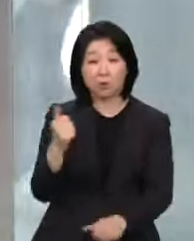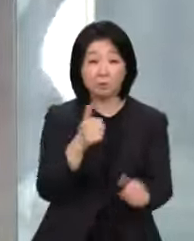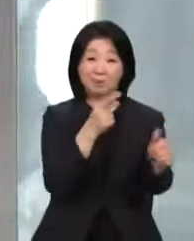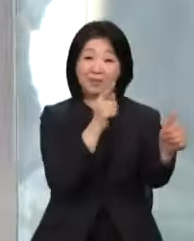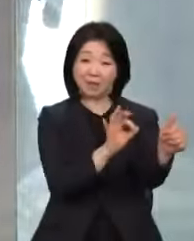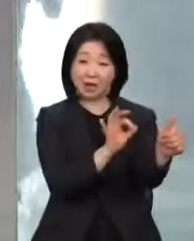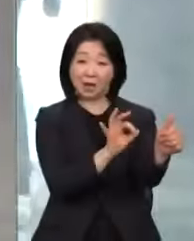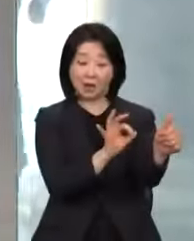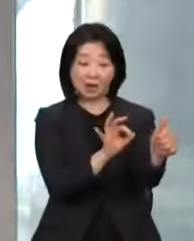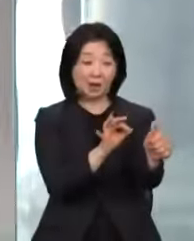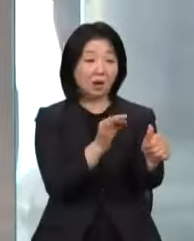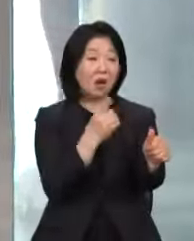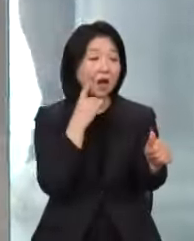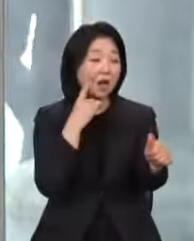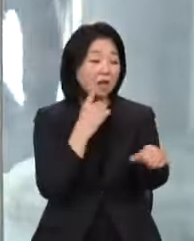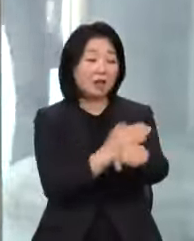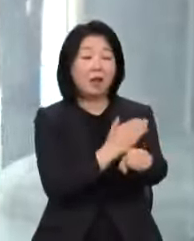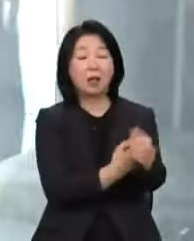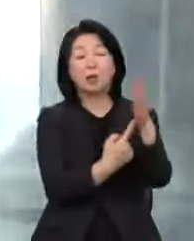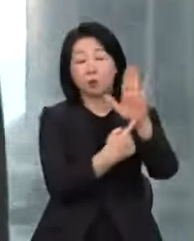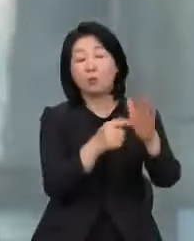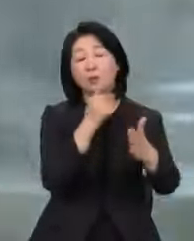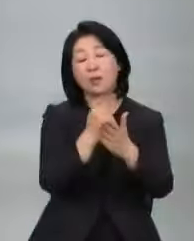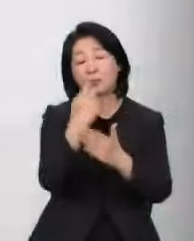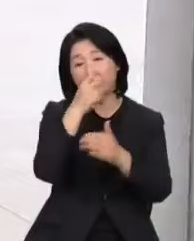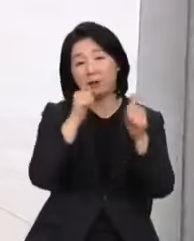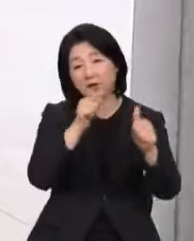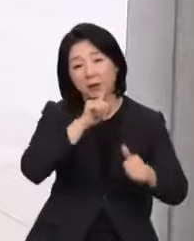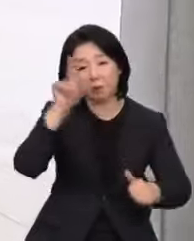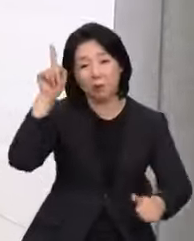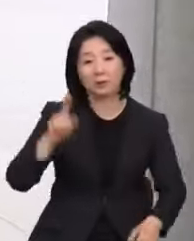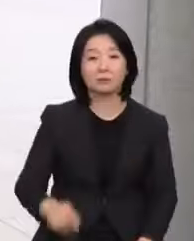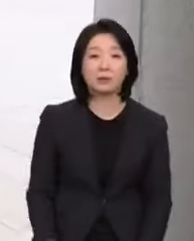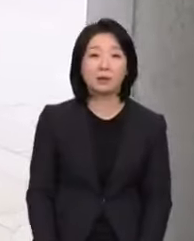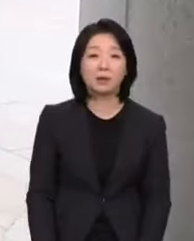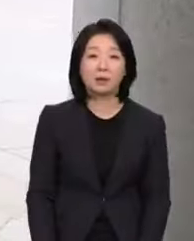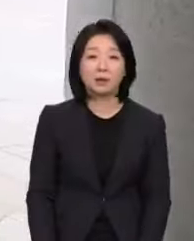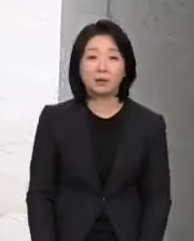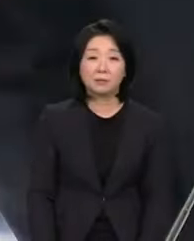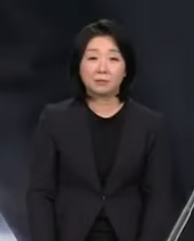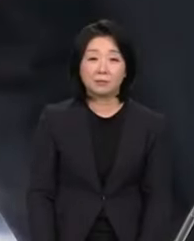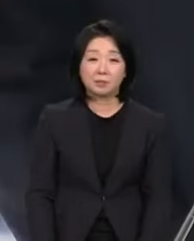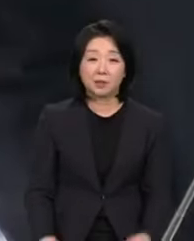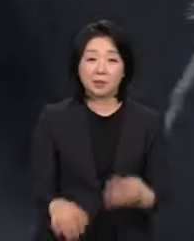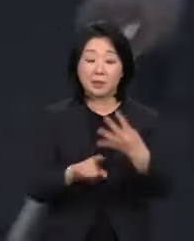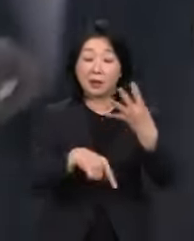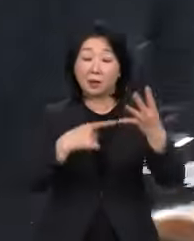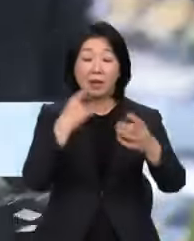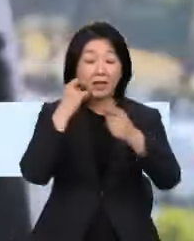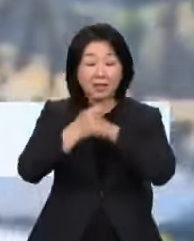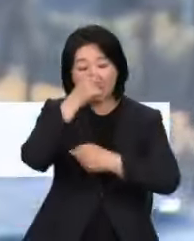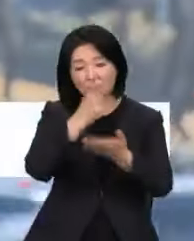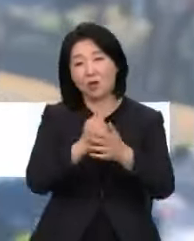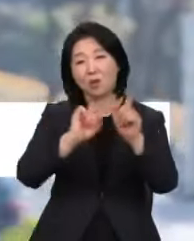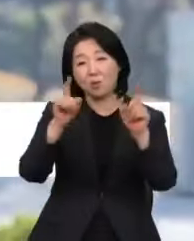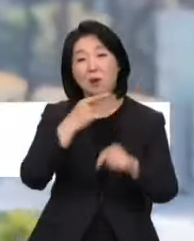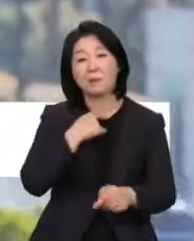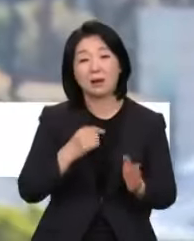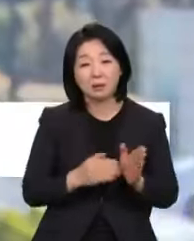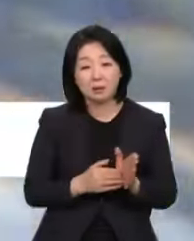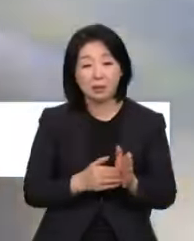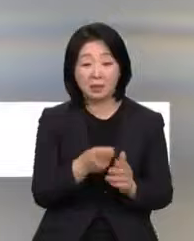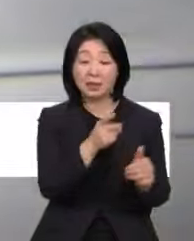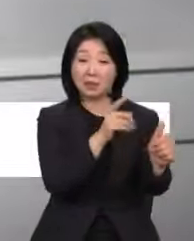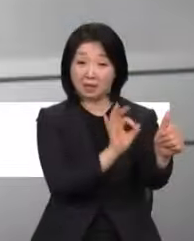후보를 허위사실 공표 혐의로 검찰에 고발했습니다. 국민의힘은 지난 1일에도 양 후보를 사기죄로 고발한 바 있습니다. 앞서